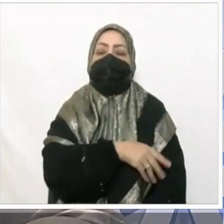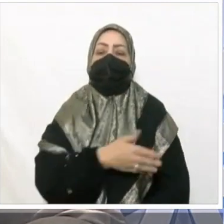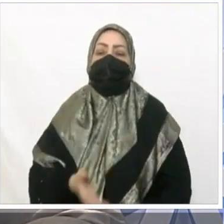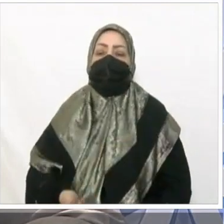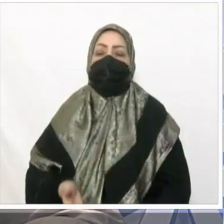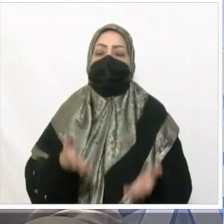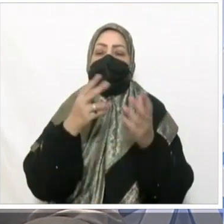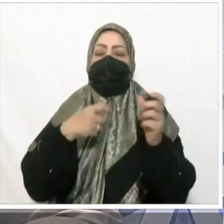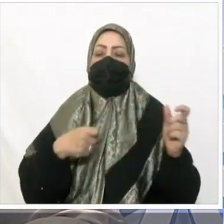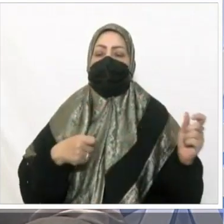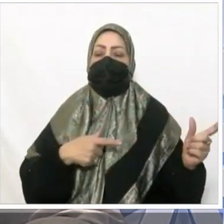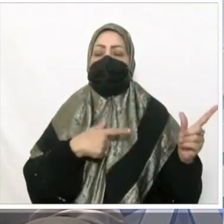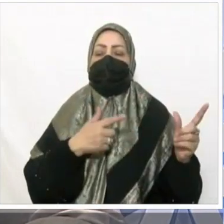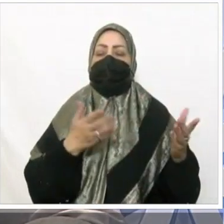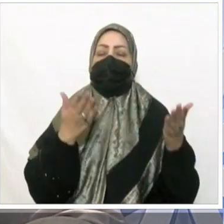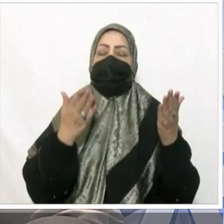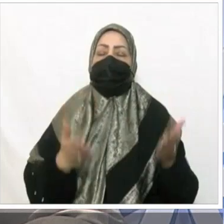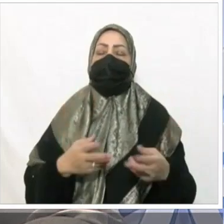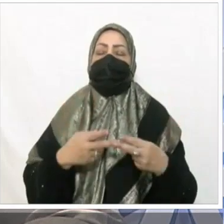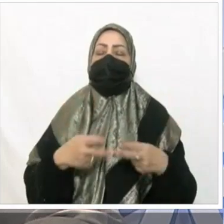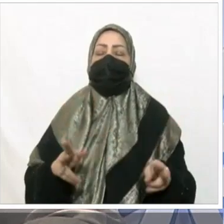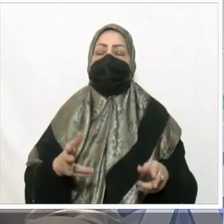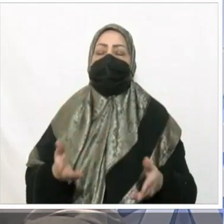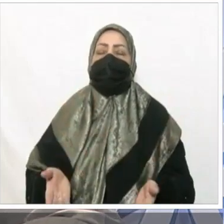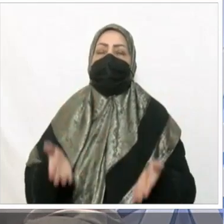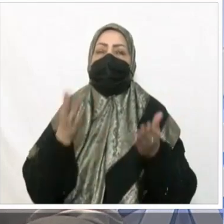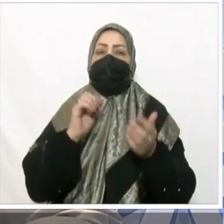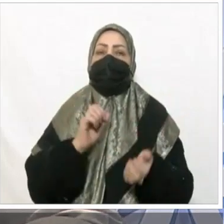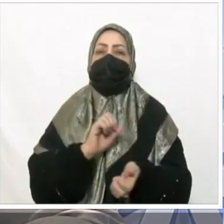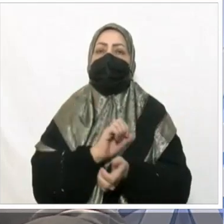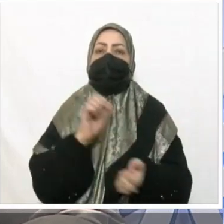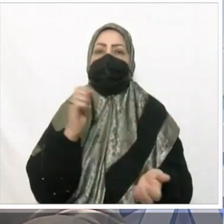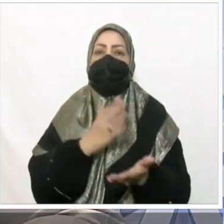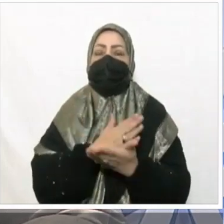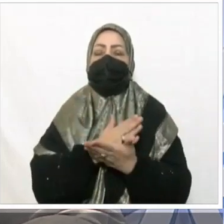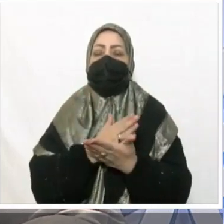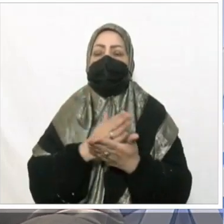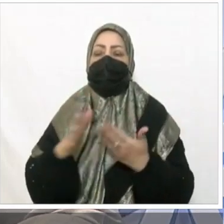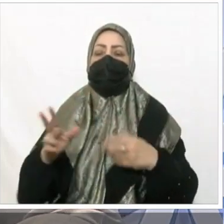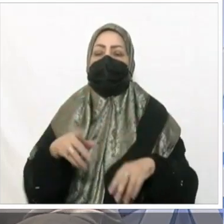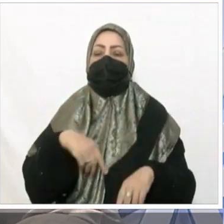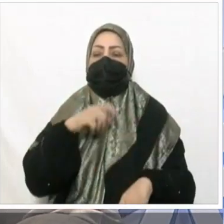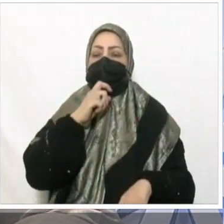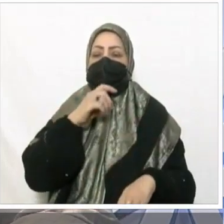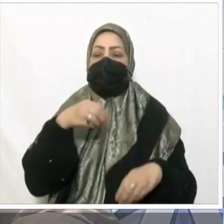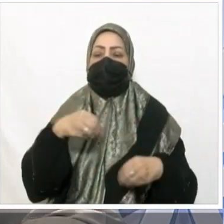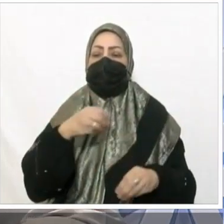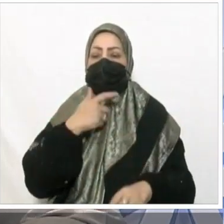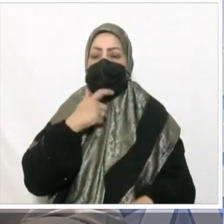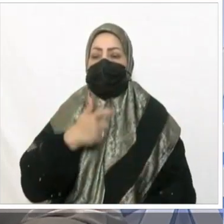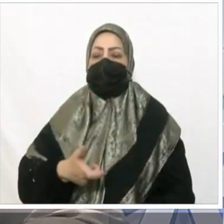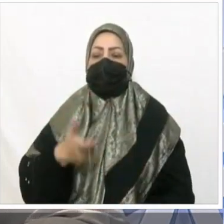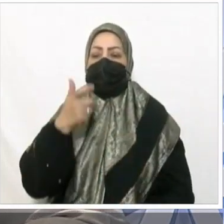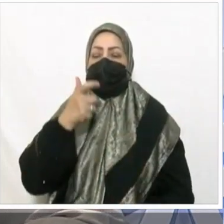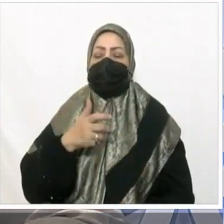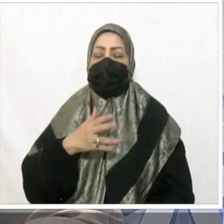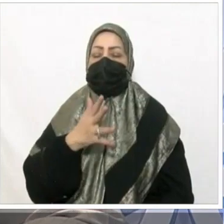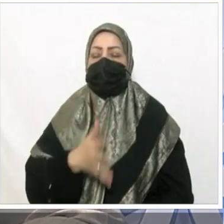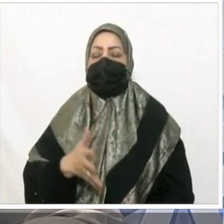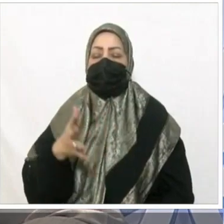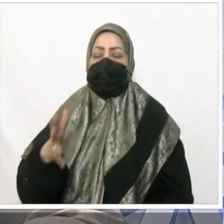والخلاص للمستضعفين وللشيوخ وللنساء والأطفال، فرج الله عنهم. والسلام عليكم ورحمة